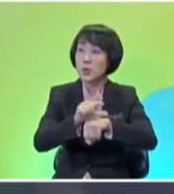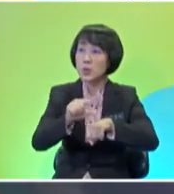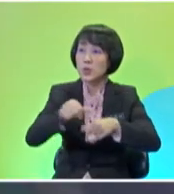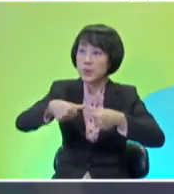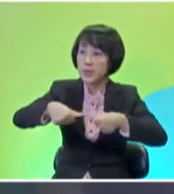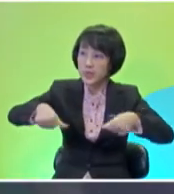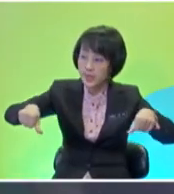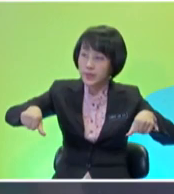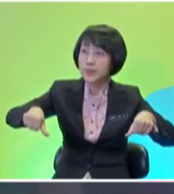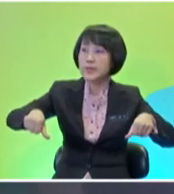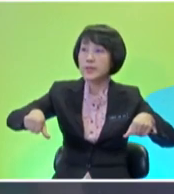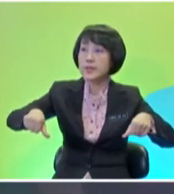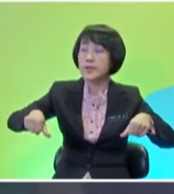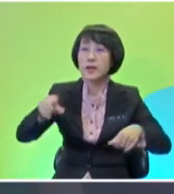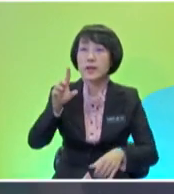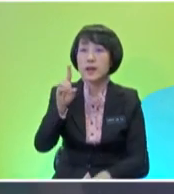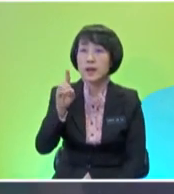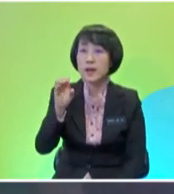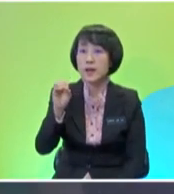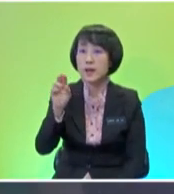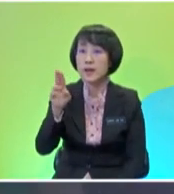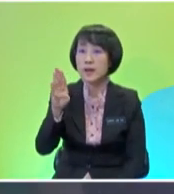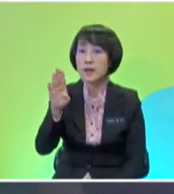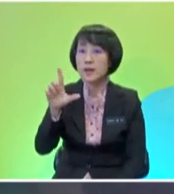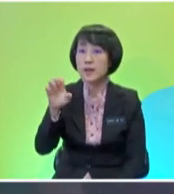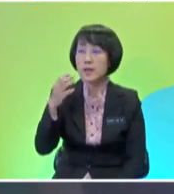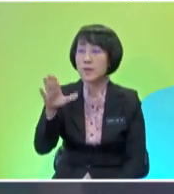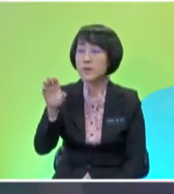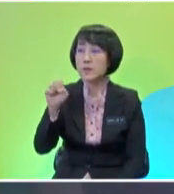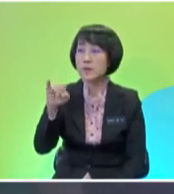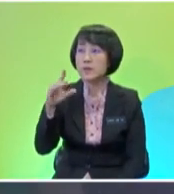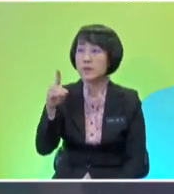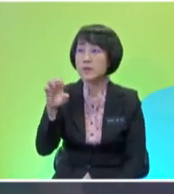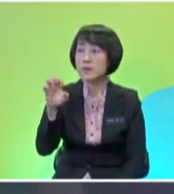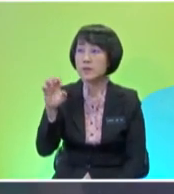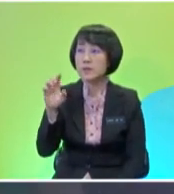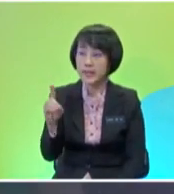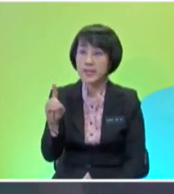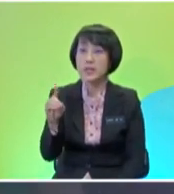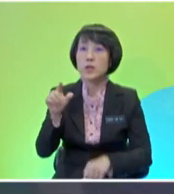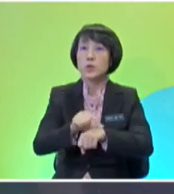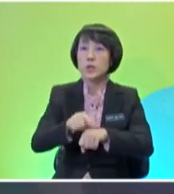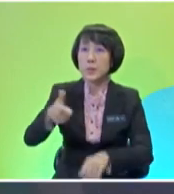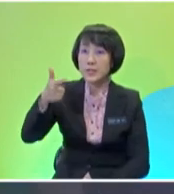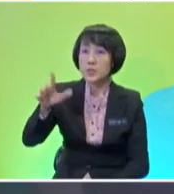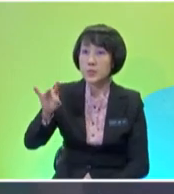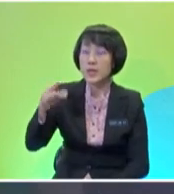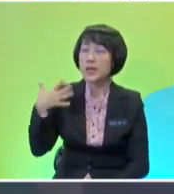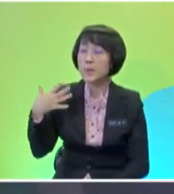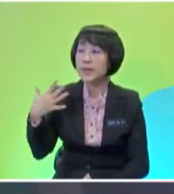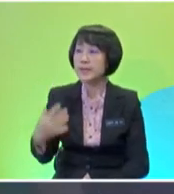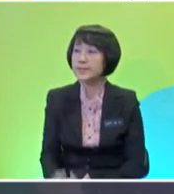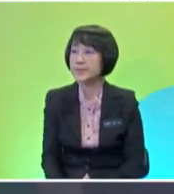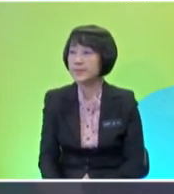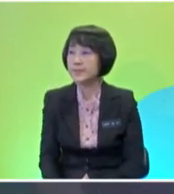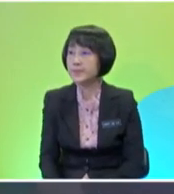perekat dua sisi tadi, double sided tape, ataupun boleh gunakan pistol perekat panas. Okey, macam biasalah kita gunakan pasangan dia ialah rod